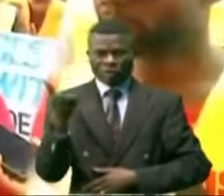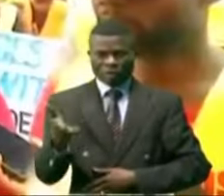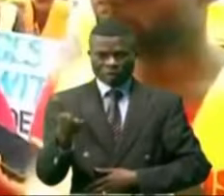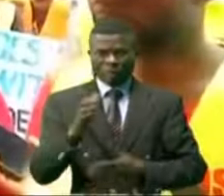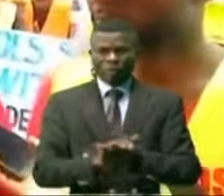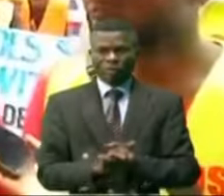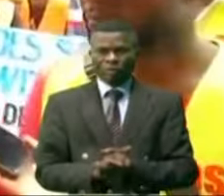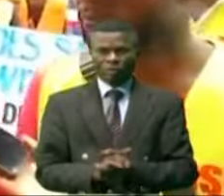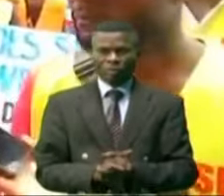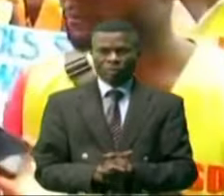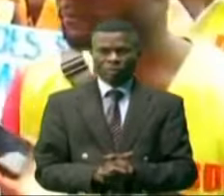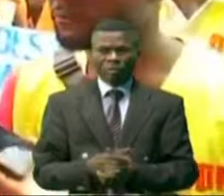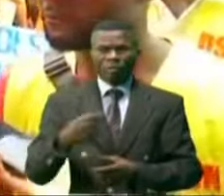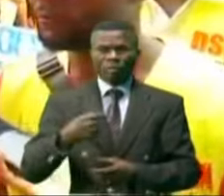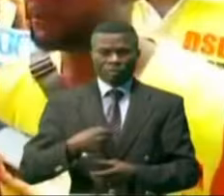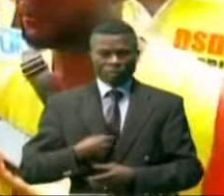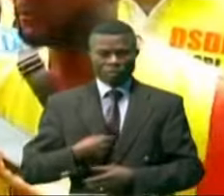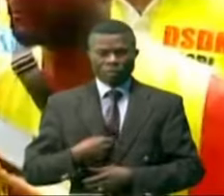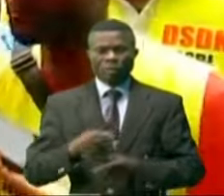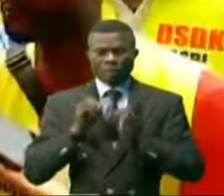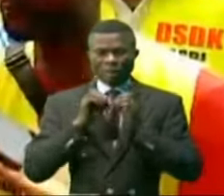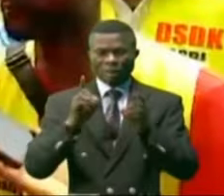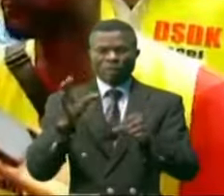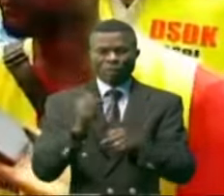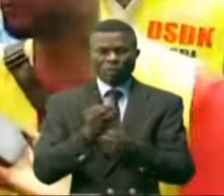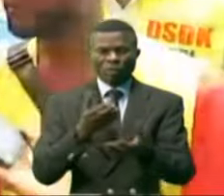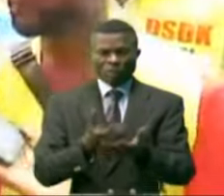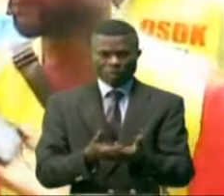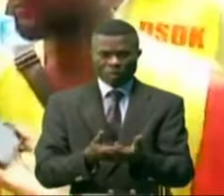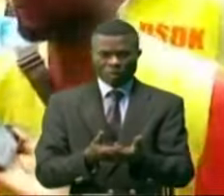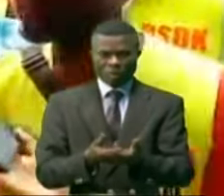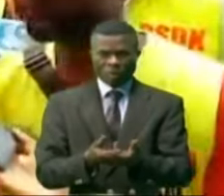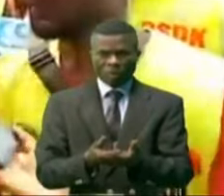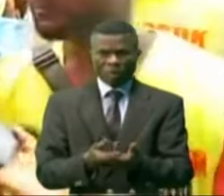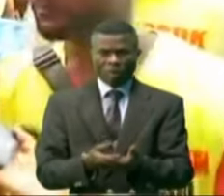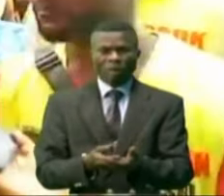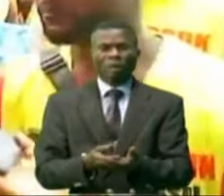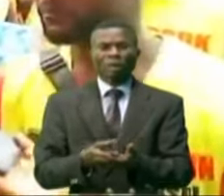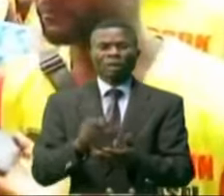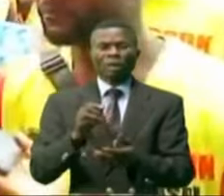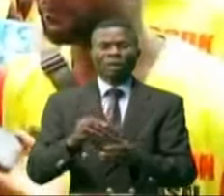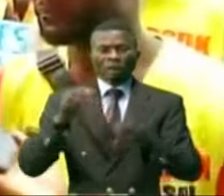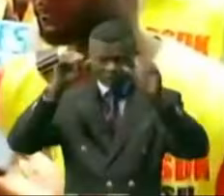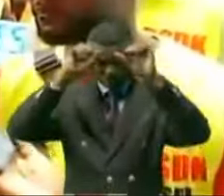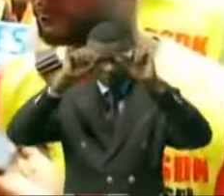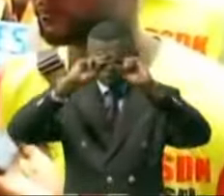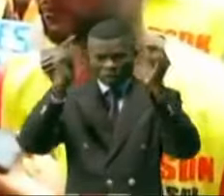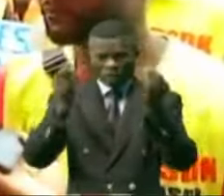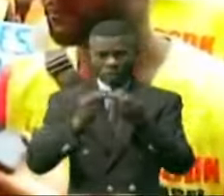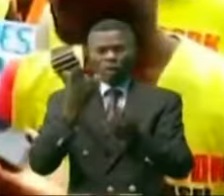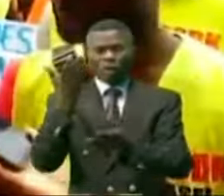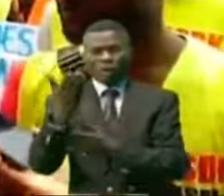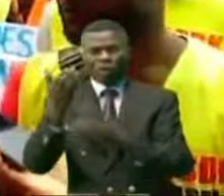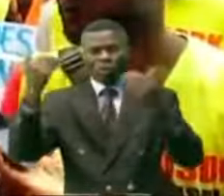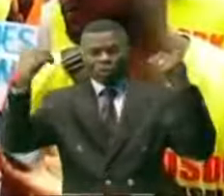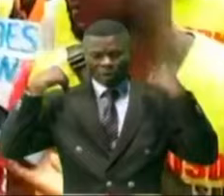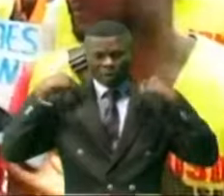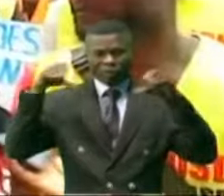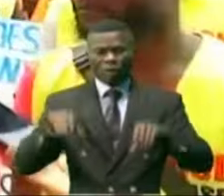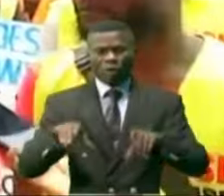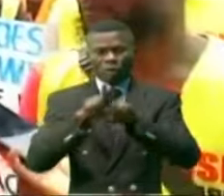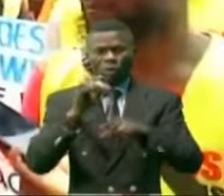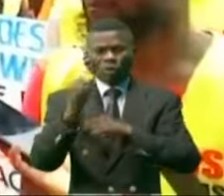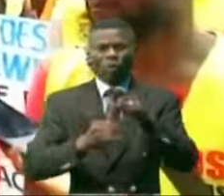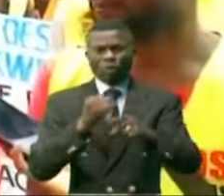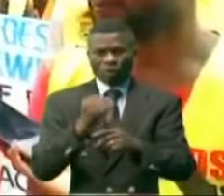cris, détresse, des non-voix soient entendus et prenant l'opinion tant nationale qu'internationale à témoin. On ne